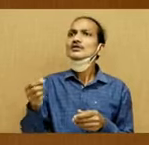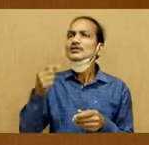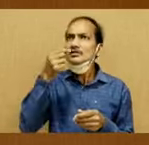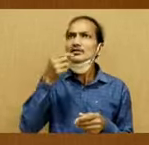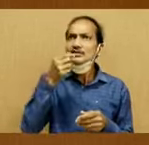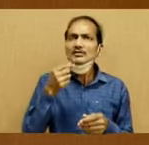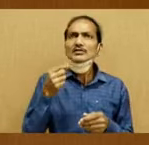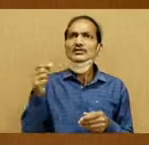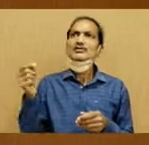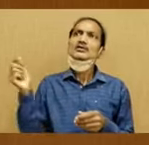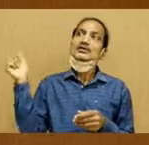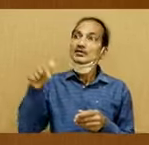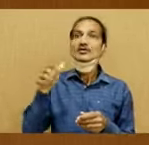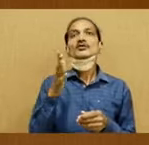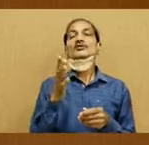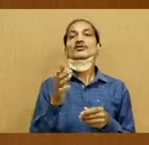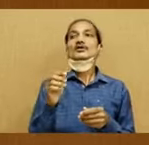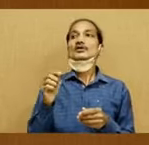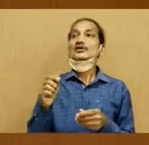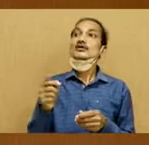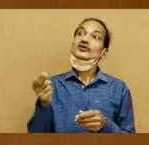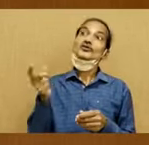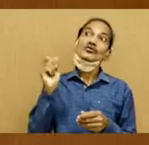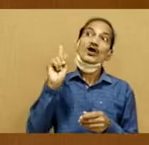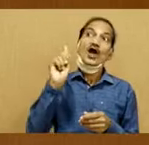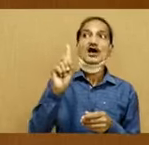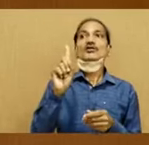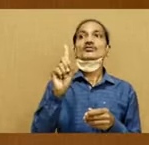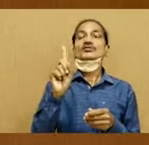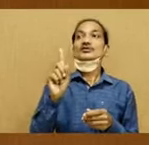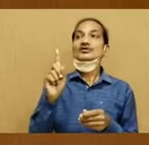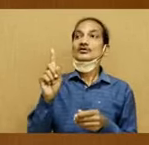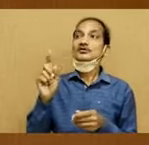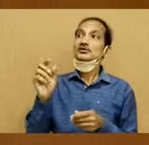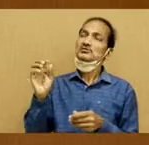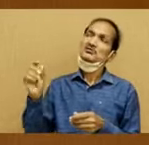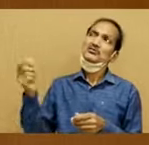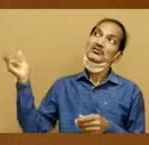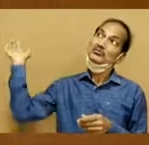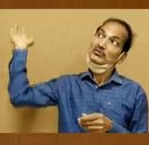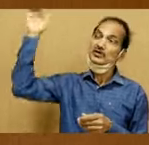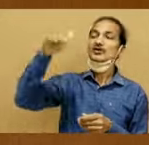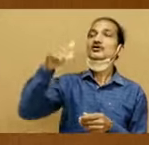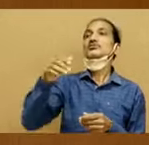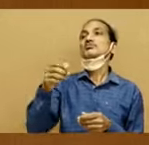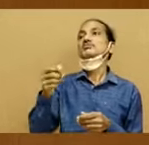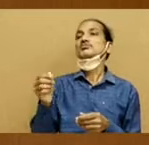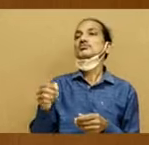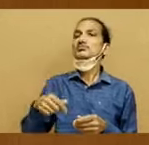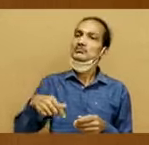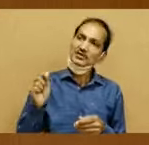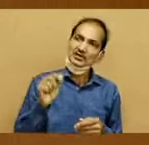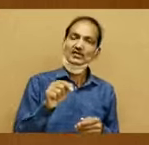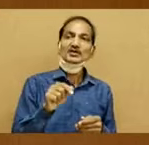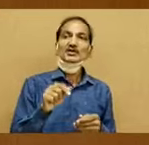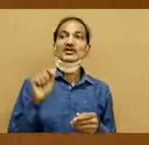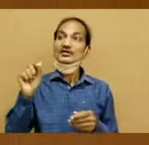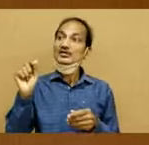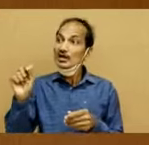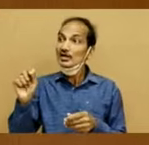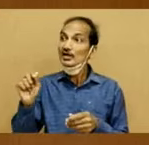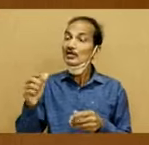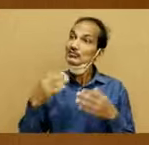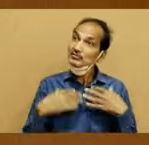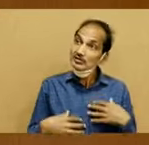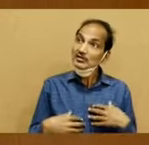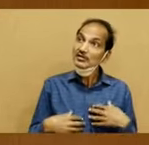ବିଦେଶରୁ ଫେରିଥିଲା। ଗୋଟେ କ୍ରିକେଟ୍ ଖେଳରୁ ତା'ର ପଜିଟିଭ୍ ବାହାରିଲା କରୋନା, ଦେହରେ ଲକ୍ଷଣ